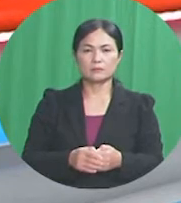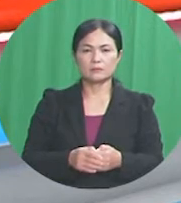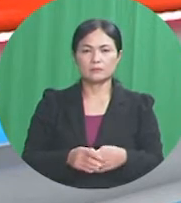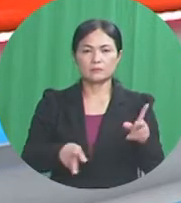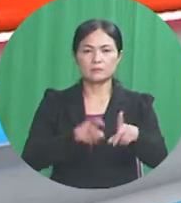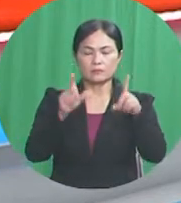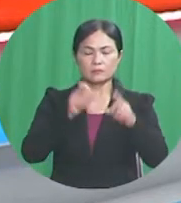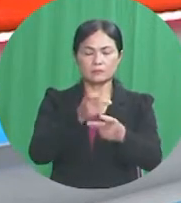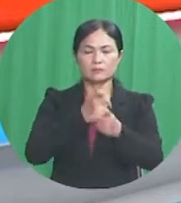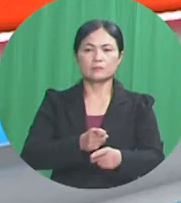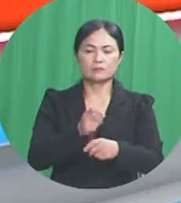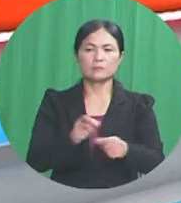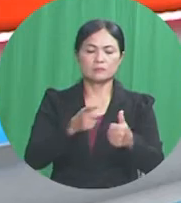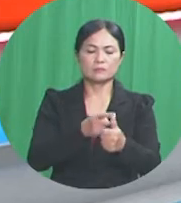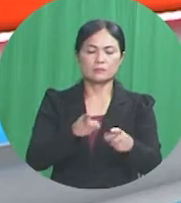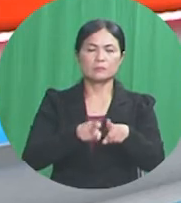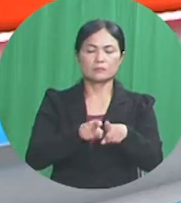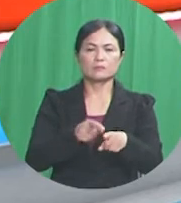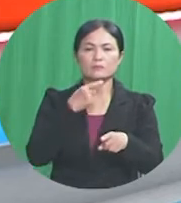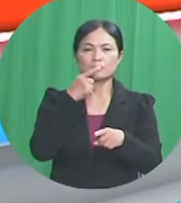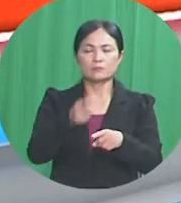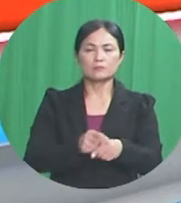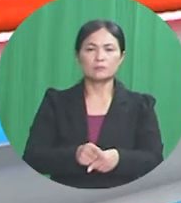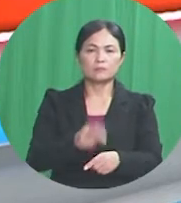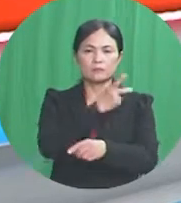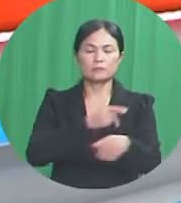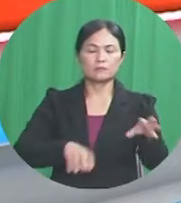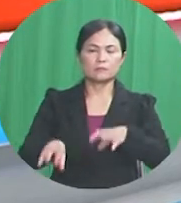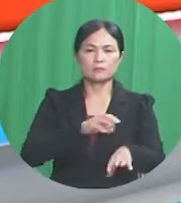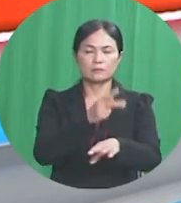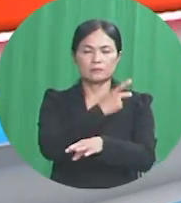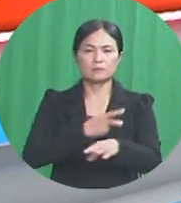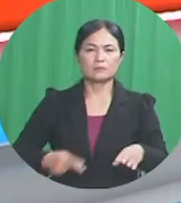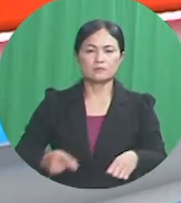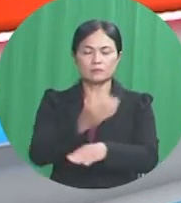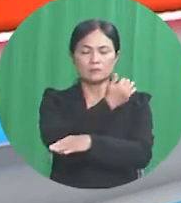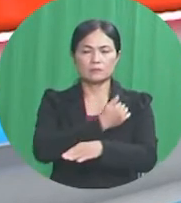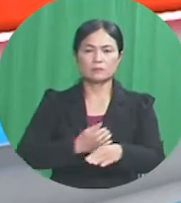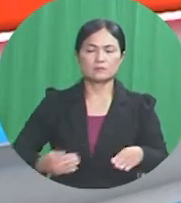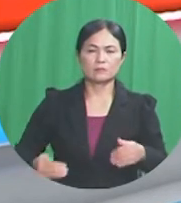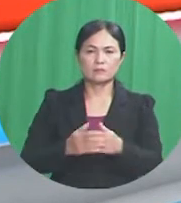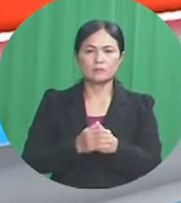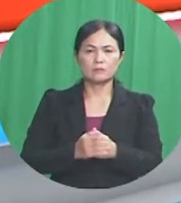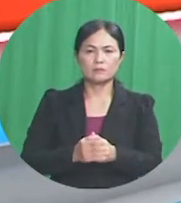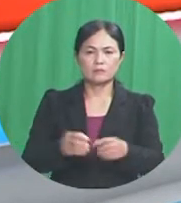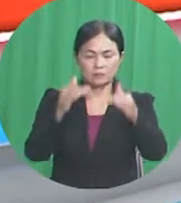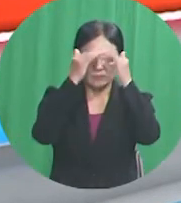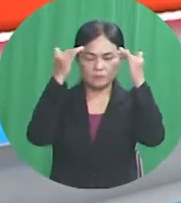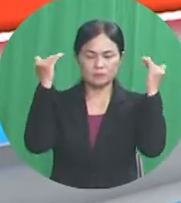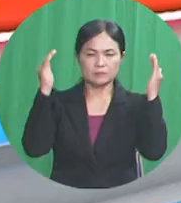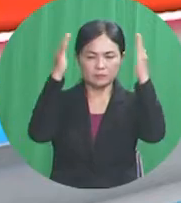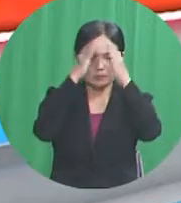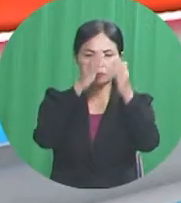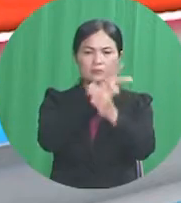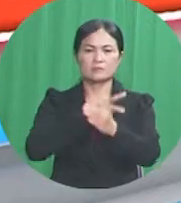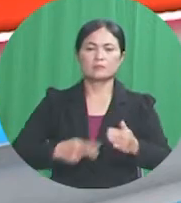ទស្សនិកជនជាទីគោរពជាដំបូងនេះដែរនាងខ្ញុំសូមជម្រាបជូននៅព្រះរាជសកម្មភាពព្រះករុណាសម្តេចព្រះបរមនាថនរោត្តមសីហមុនីព្រះ